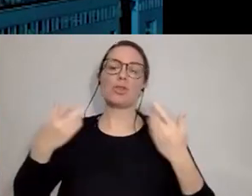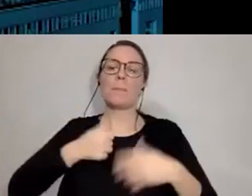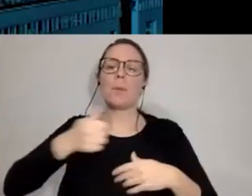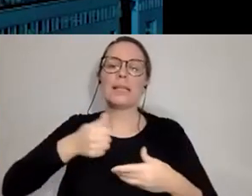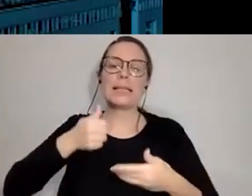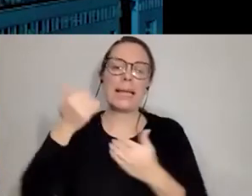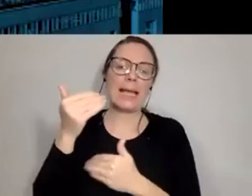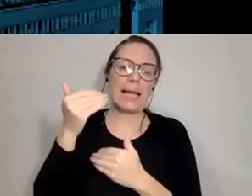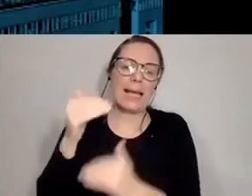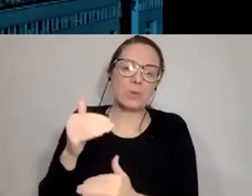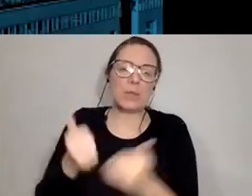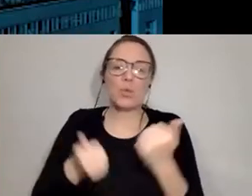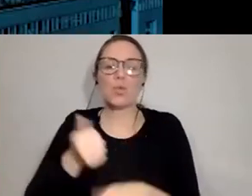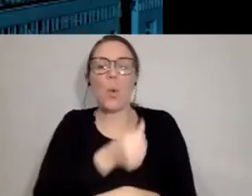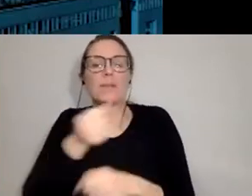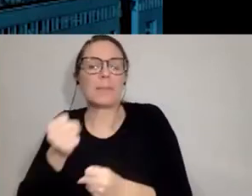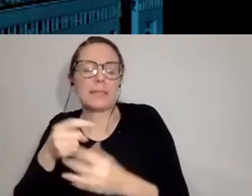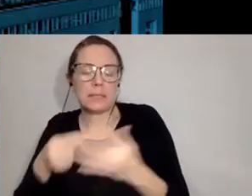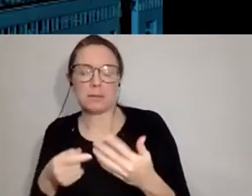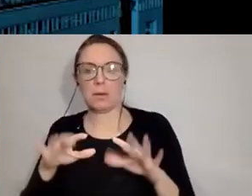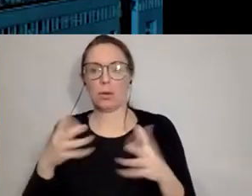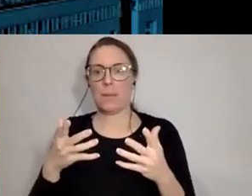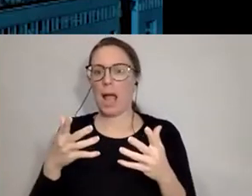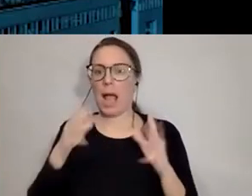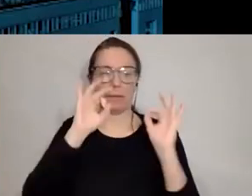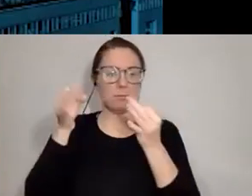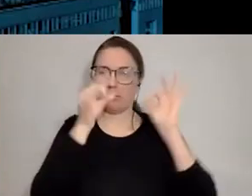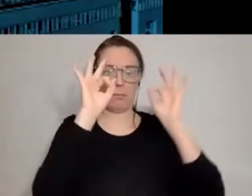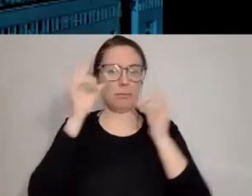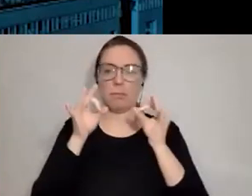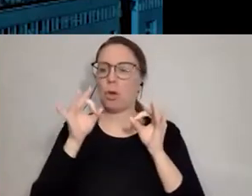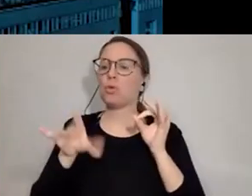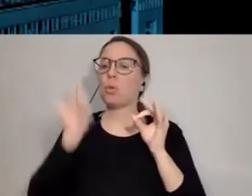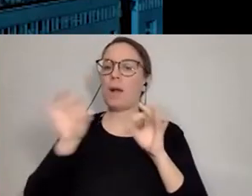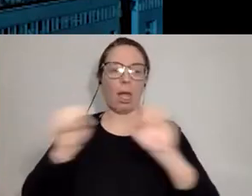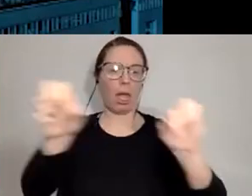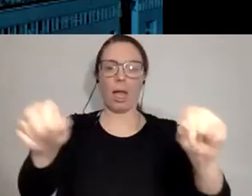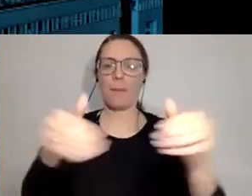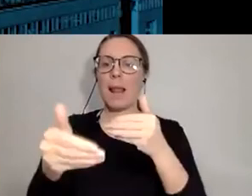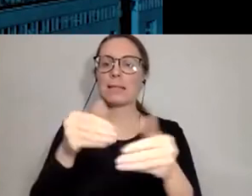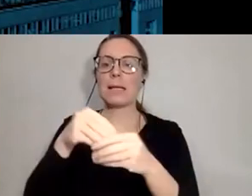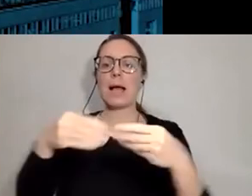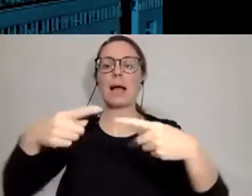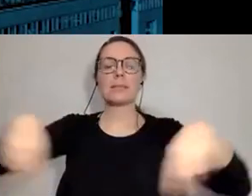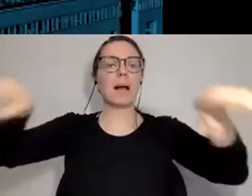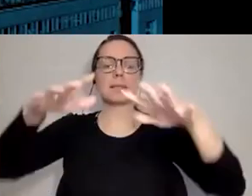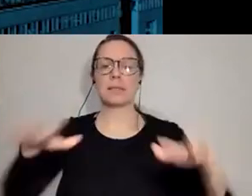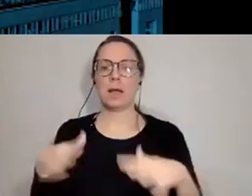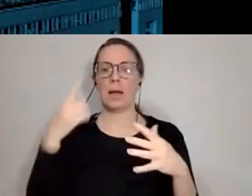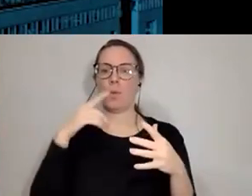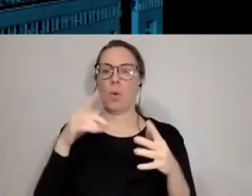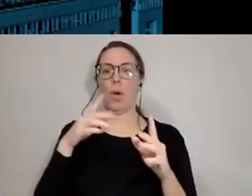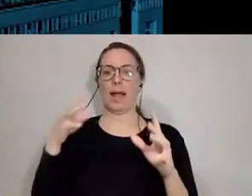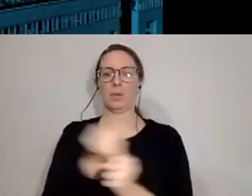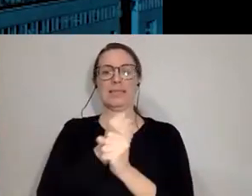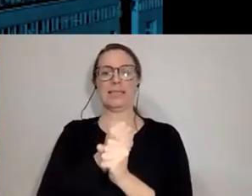capacité, arrive à prélever des points dans l'espace qui lui permettent de négocier son flux et différents passages.